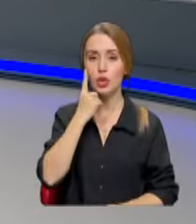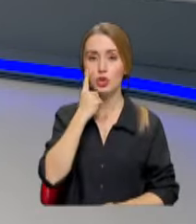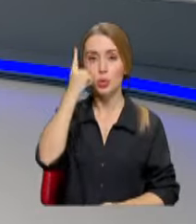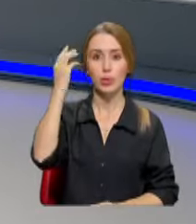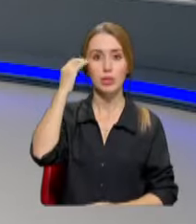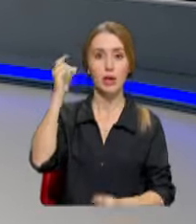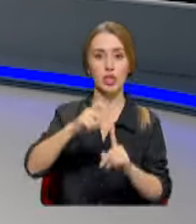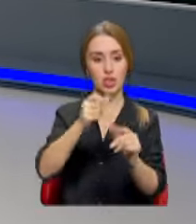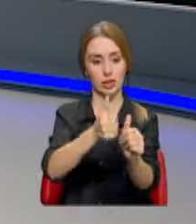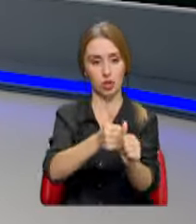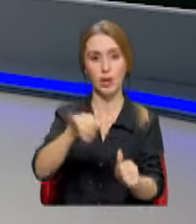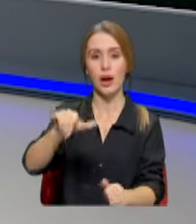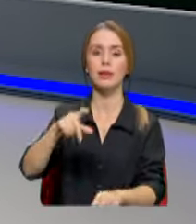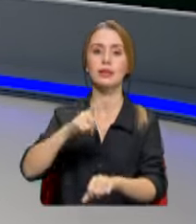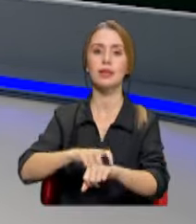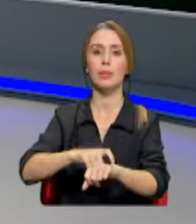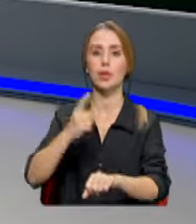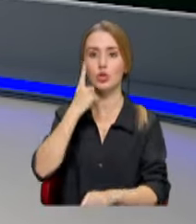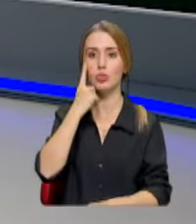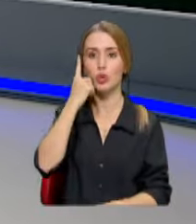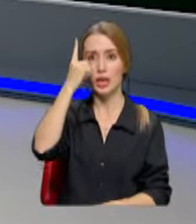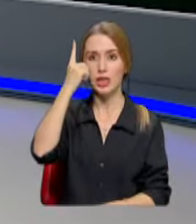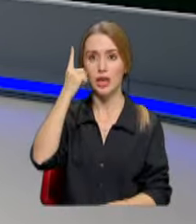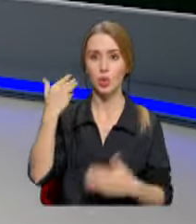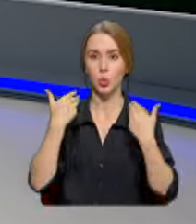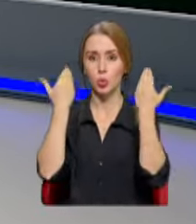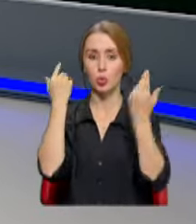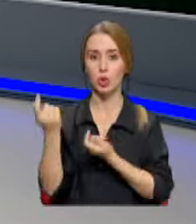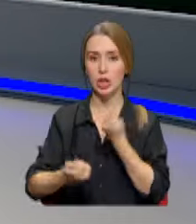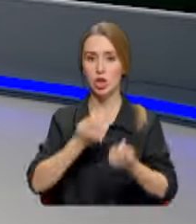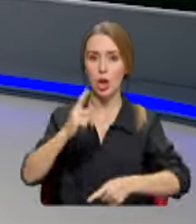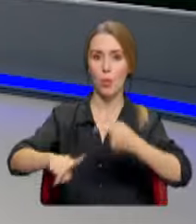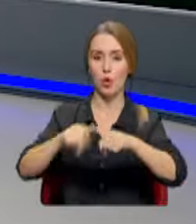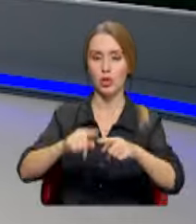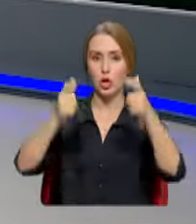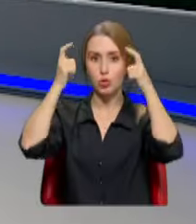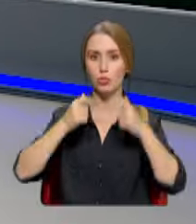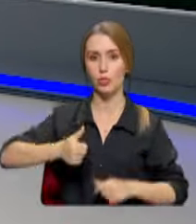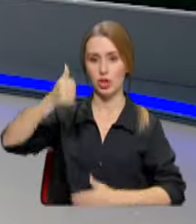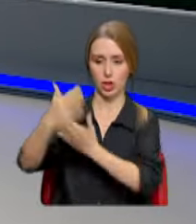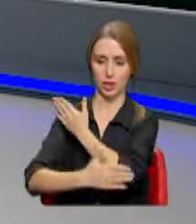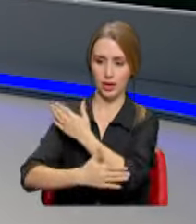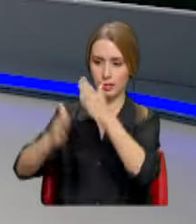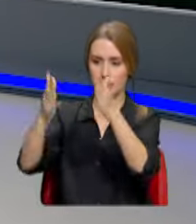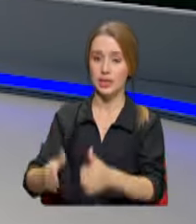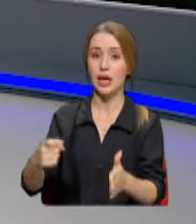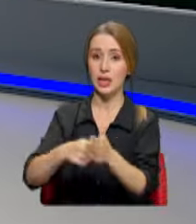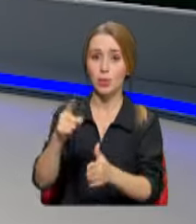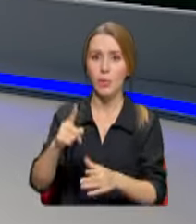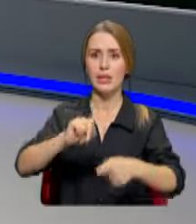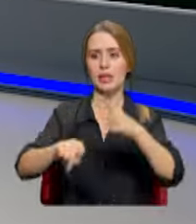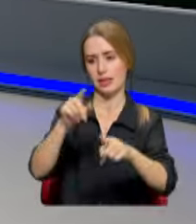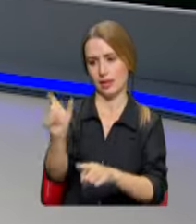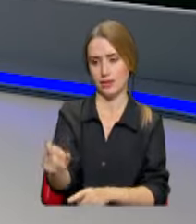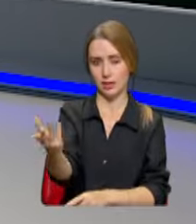Cumhurbaşkanı Başdanışmanı ve aynı zamanda Cumhurbaşkanlığı Hukuk İşleri Politikalarından sorumlu başkan vekili. Sıfatımız bu. Ama bürokrat bu